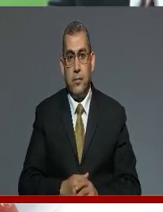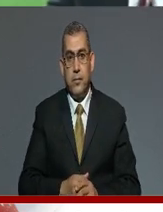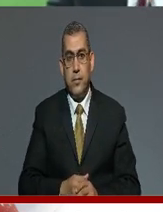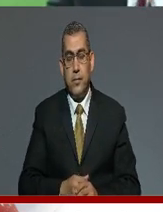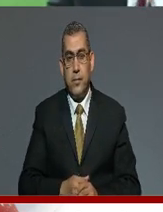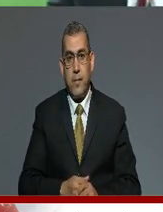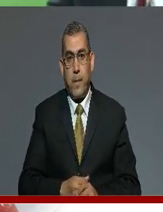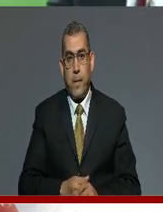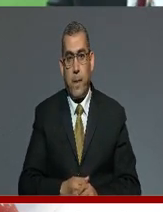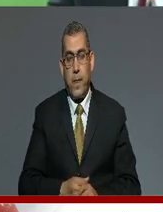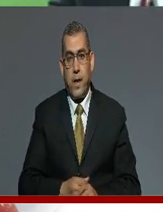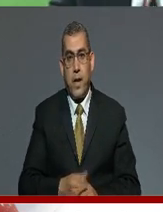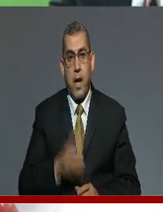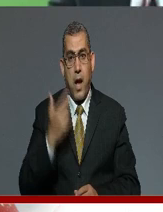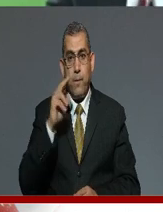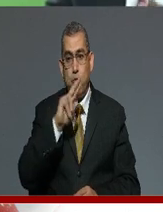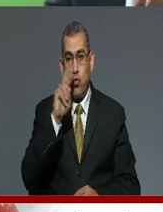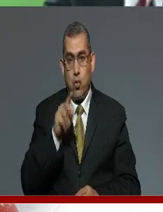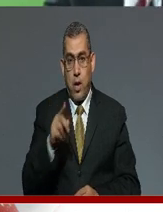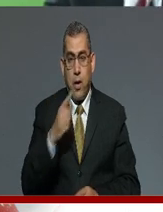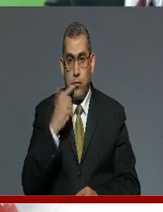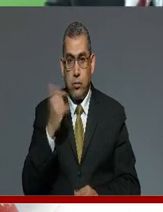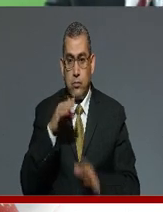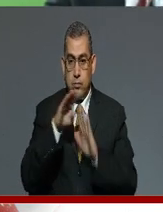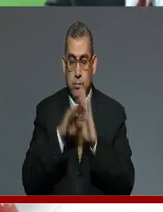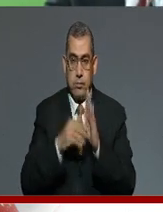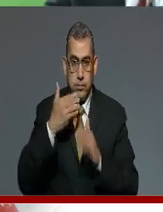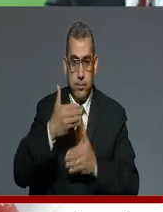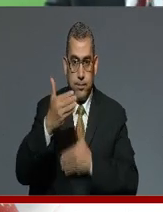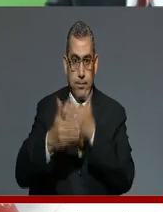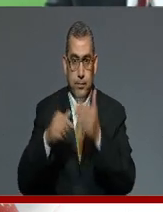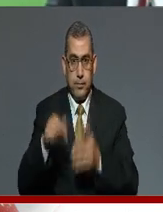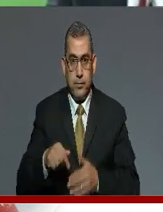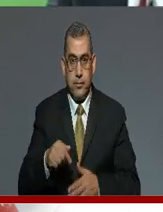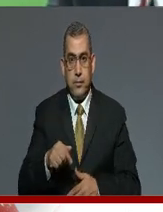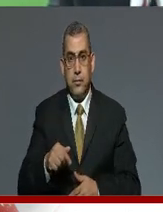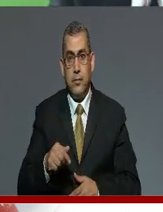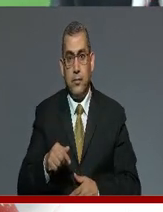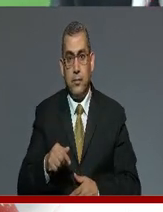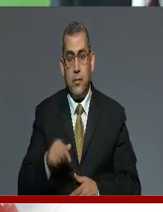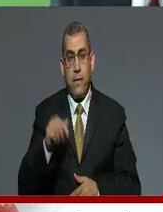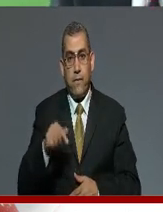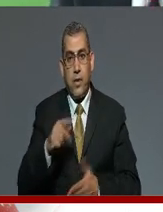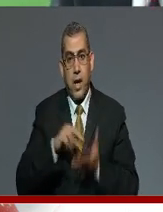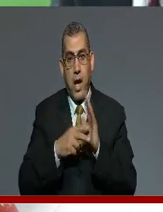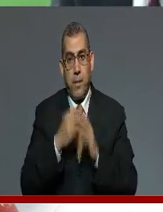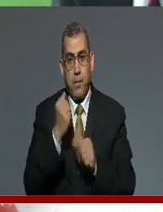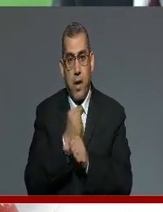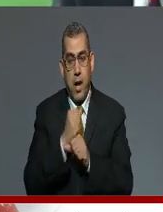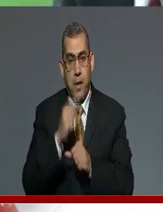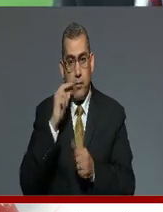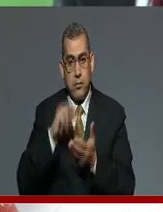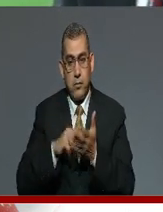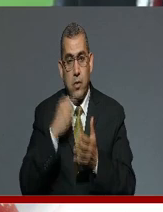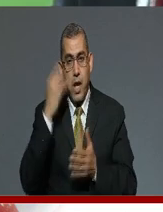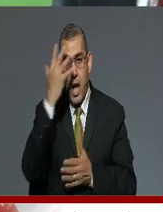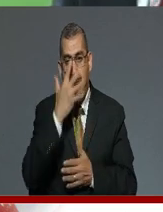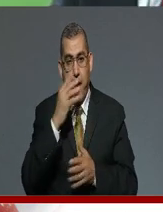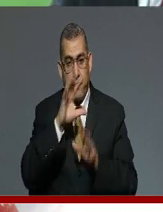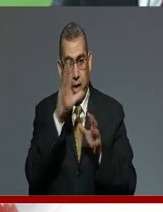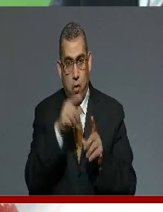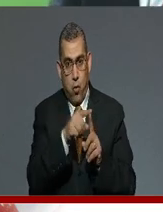هذا هذا السؤال له جوانب عديده فيما يتعلق بمستوى اعلى مستوى الافريقي